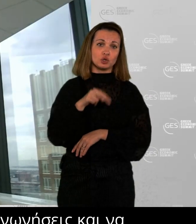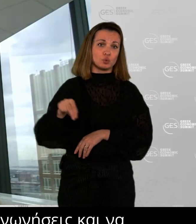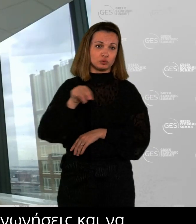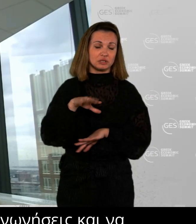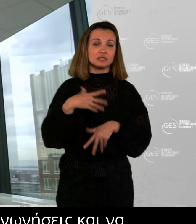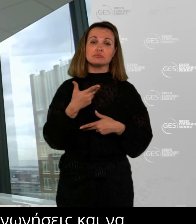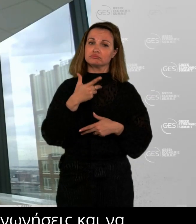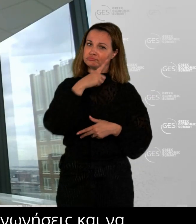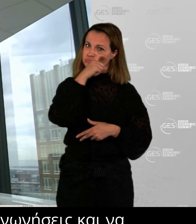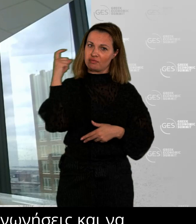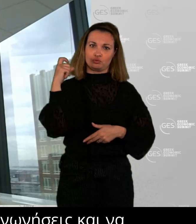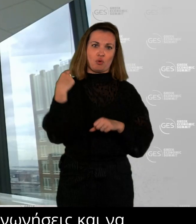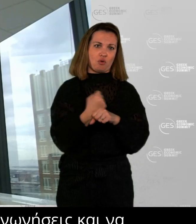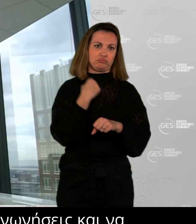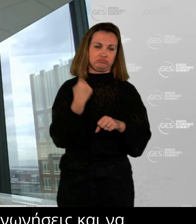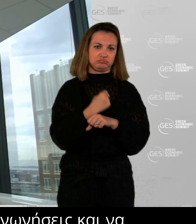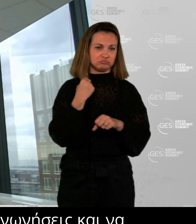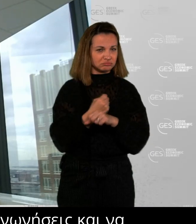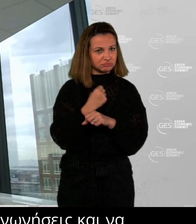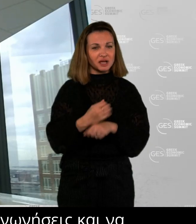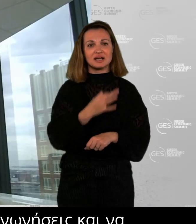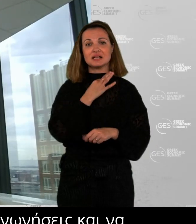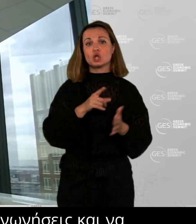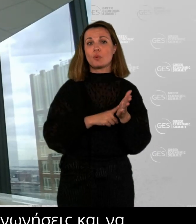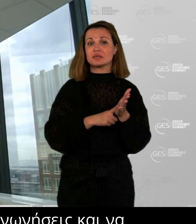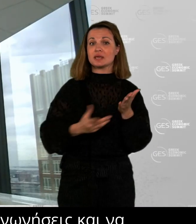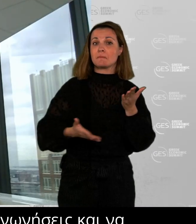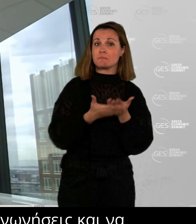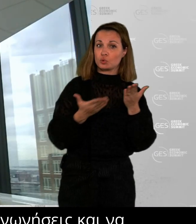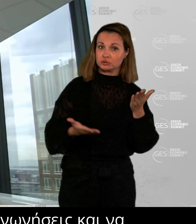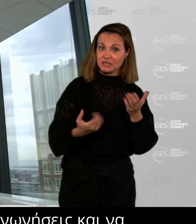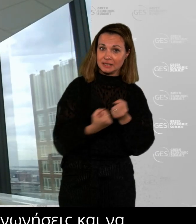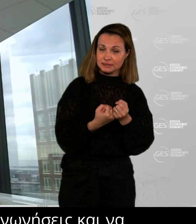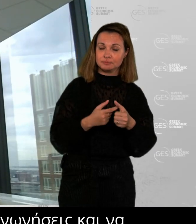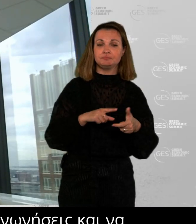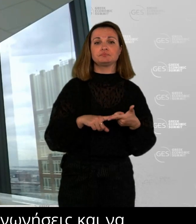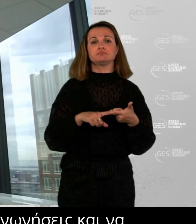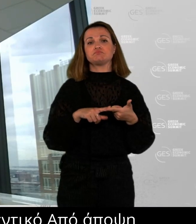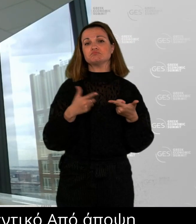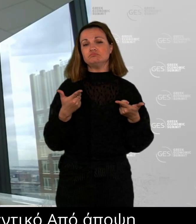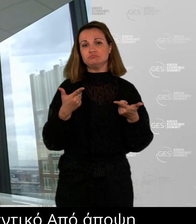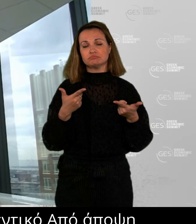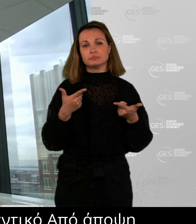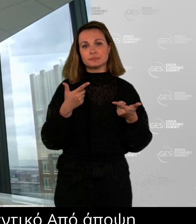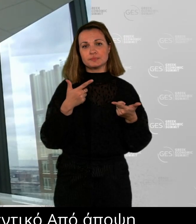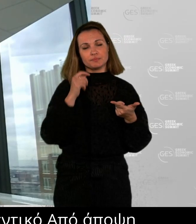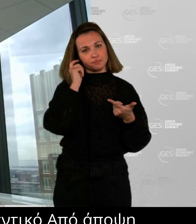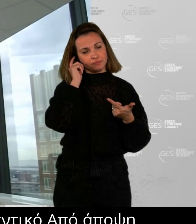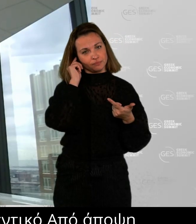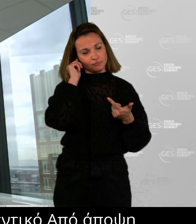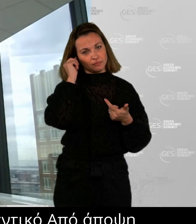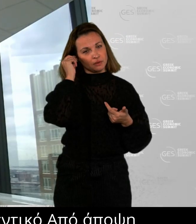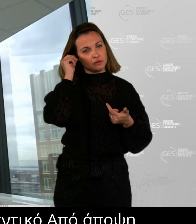πολλές μεριές. Απαιτητικό από άποψη νομικής υποστήριξης, απαιτητικό από άποψη οικονομικής υποστήριξης και